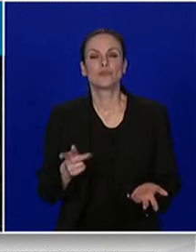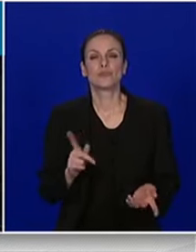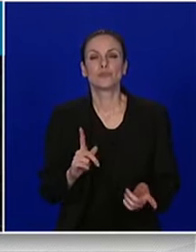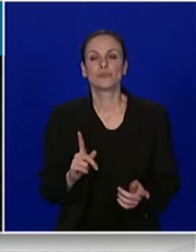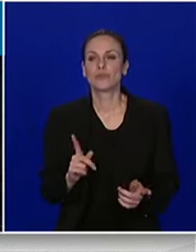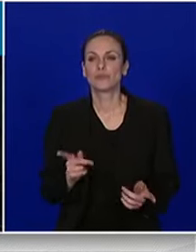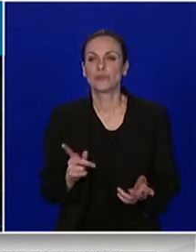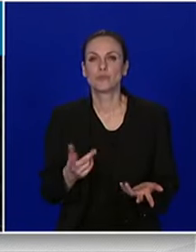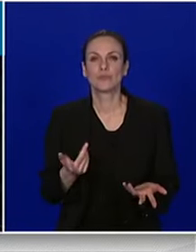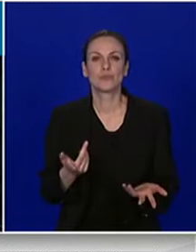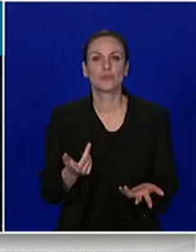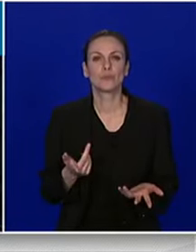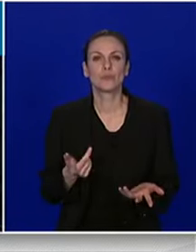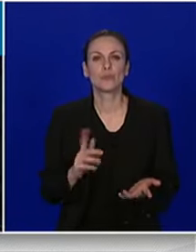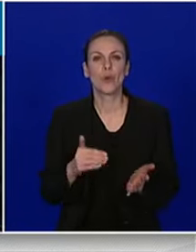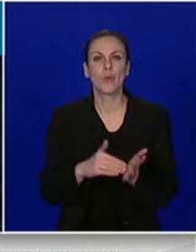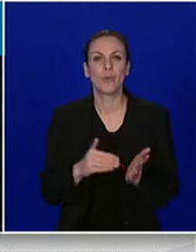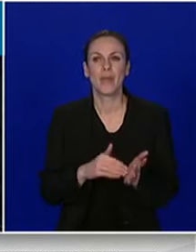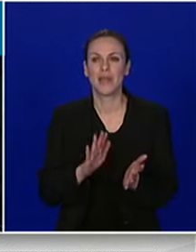trebali